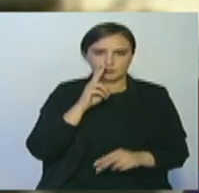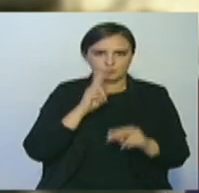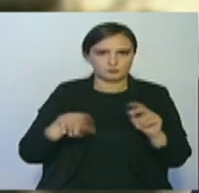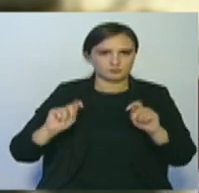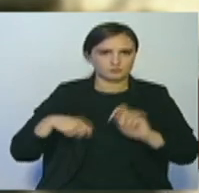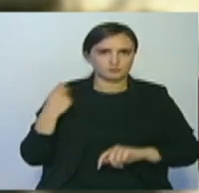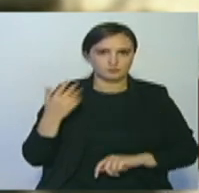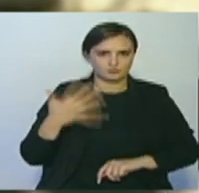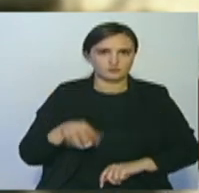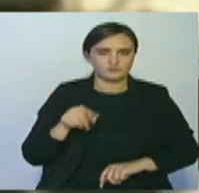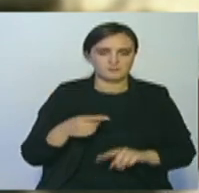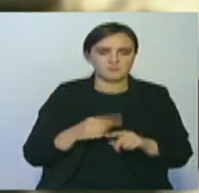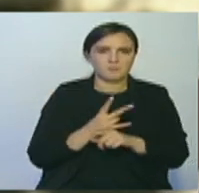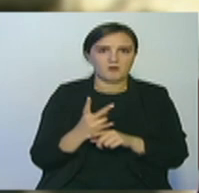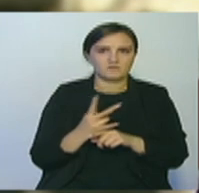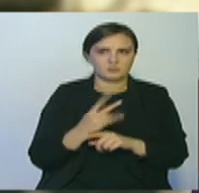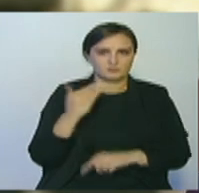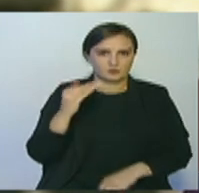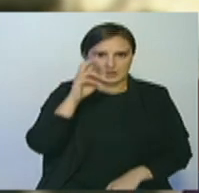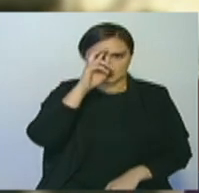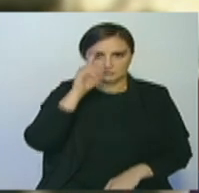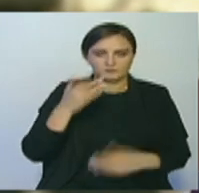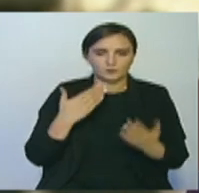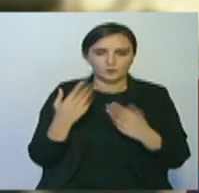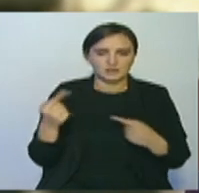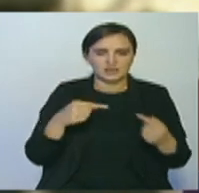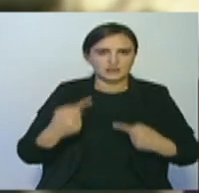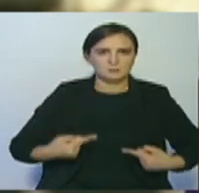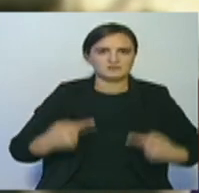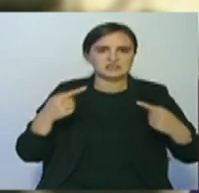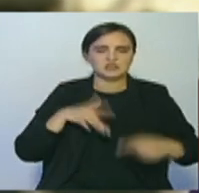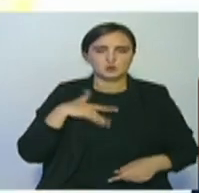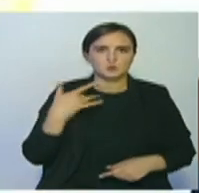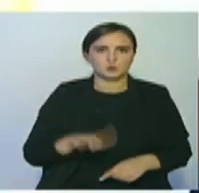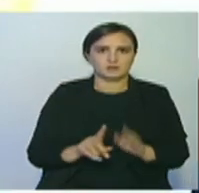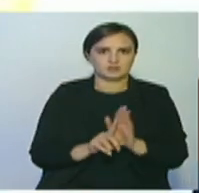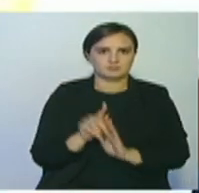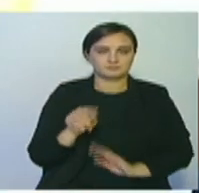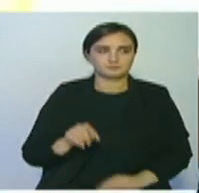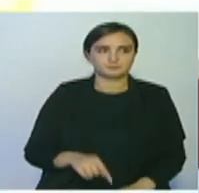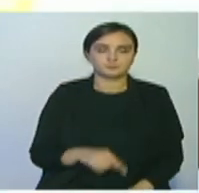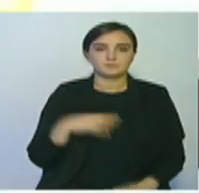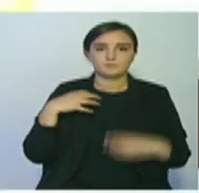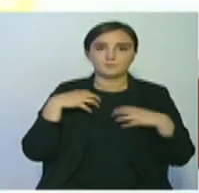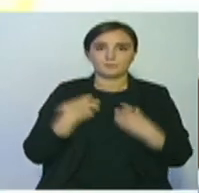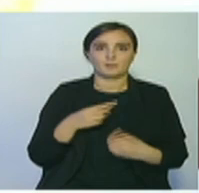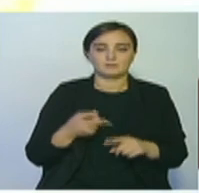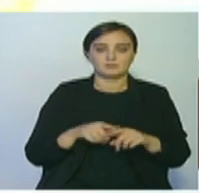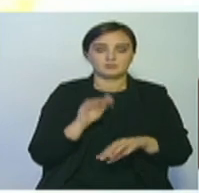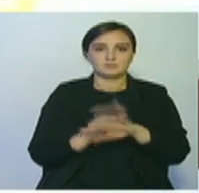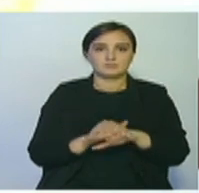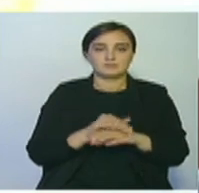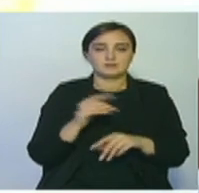დაგვაკარგინა ამ მავნებელმა ხელისუფლებამ ურთიერთ დაპირისპირებაში და სიძულვილის თესვაში. ძალიან სამწუხარო ფაქტია,